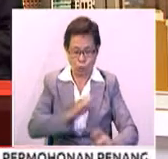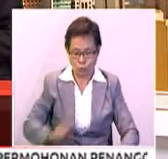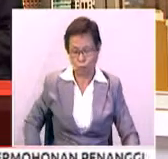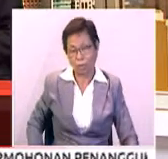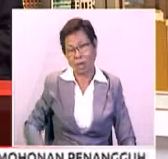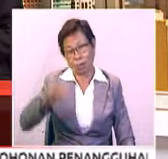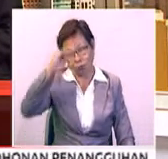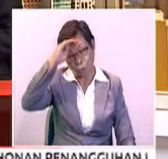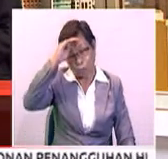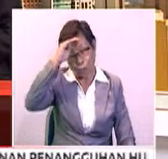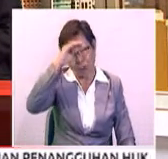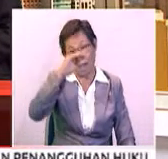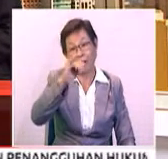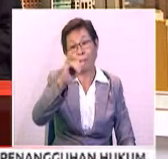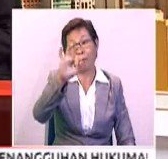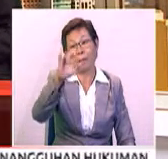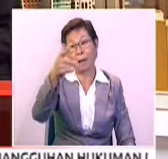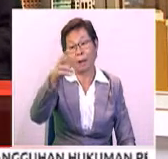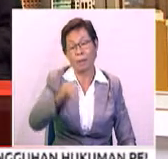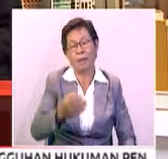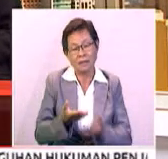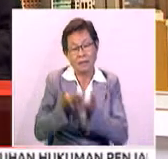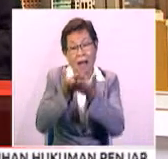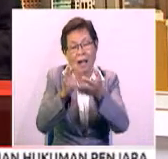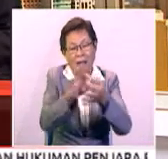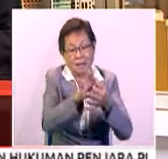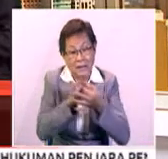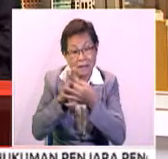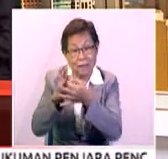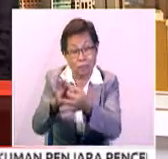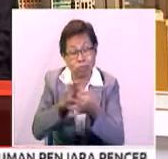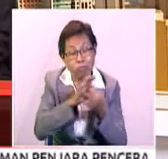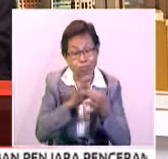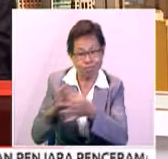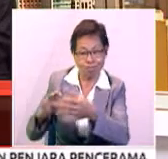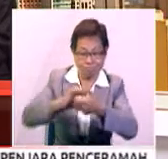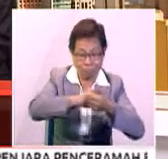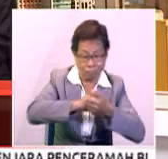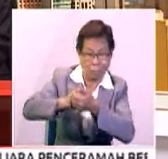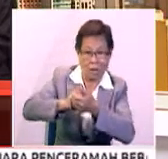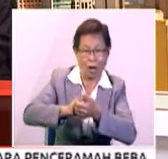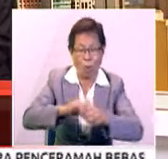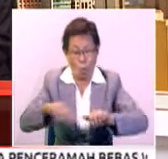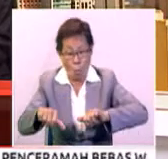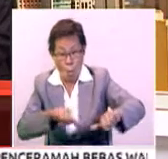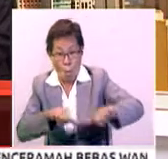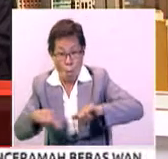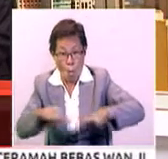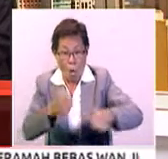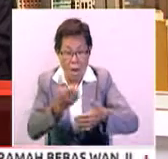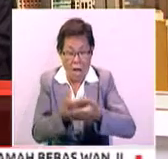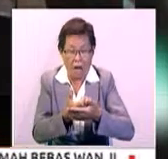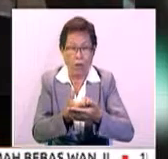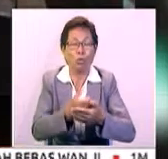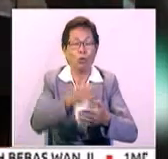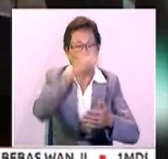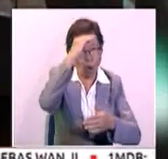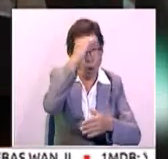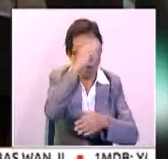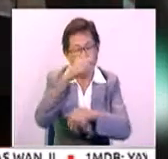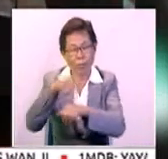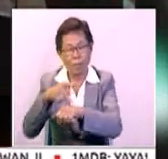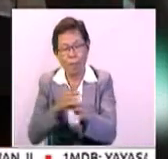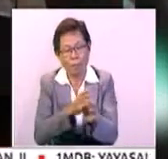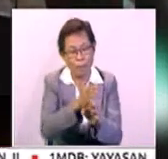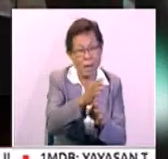Sultan Iskandar, baginda bertitah cadangan kerjasama itu bakal merancakkan ekonomi Johor Filipina. Antara bidang yang dikenalpasti